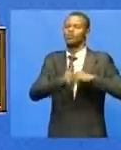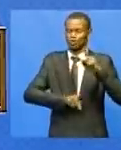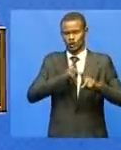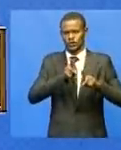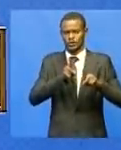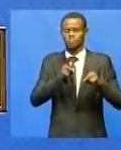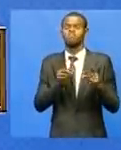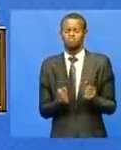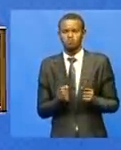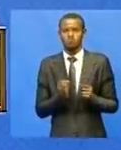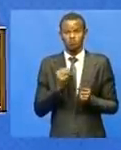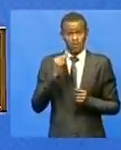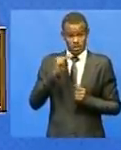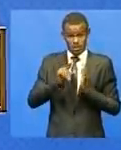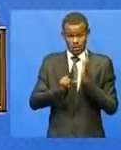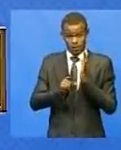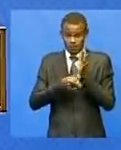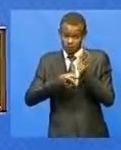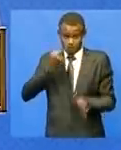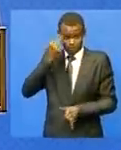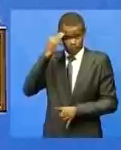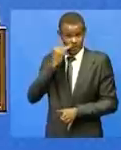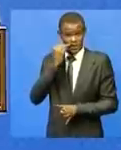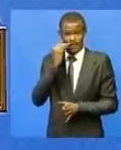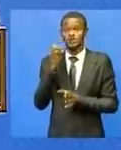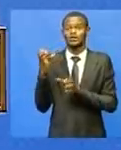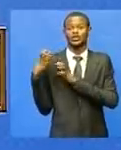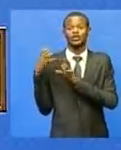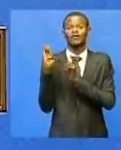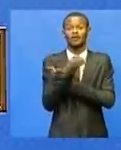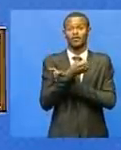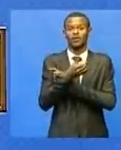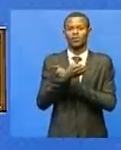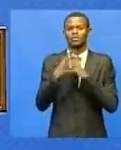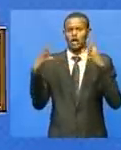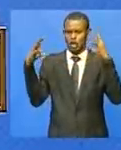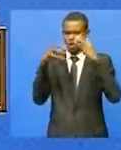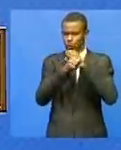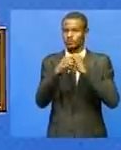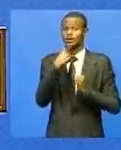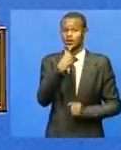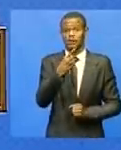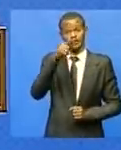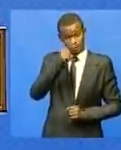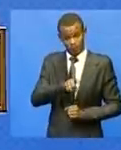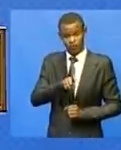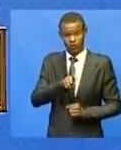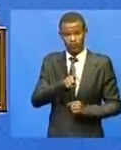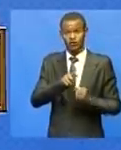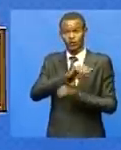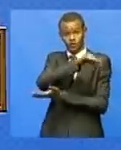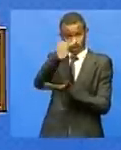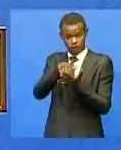l'Environnement et Développement durable, a proposé de rendre opérationnel le centre hydro-informatique du